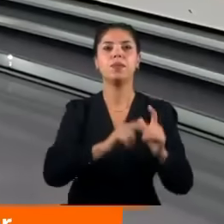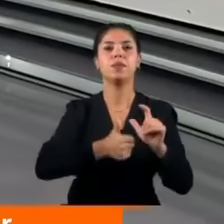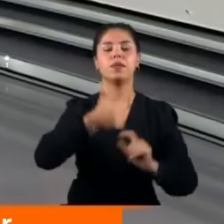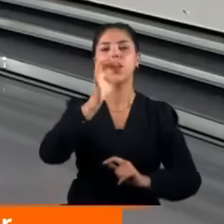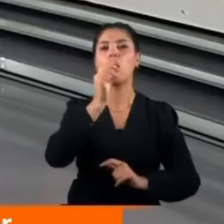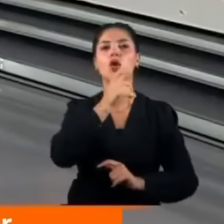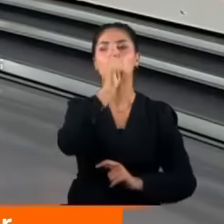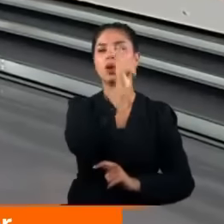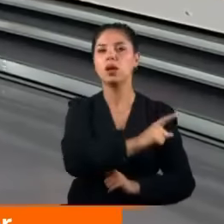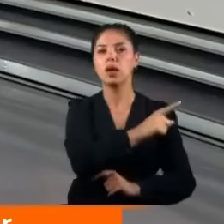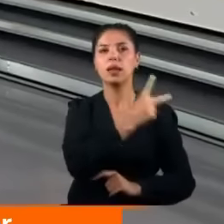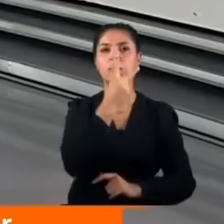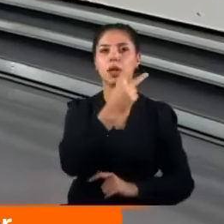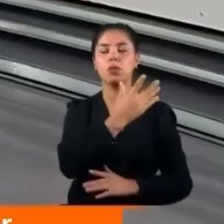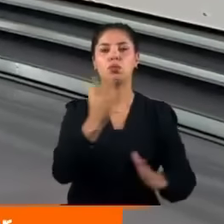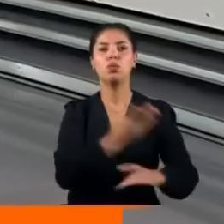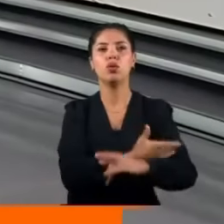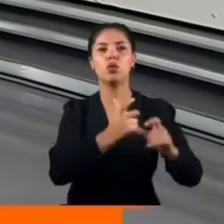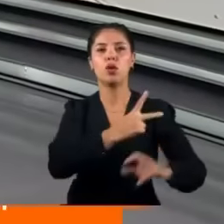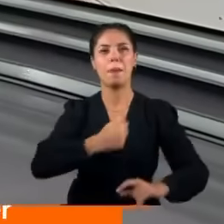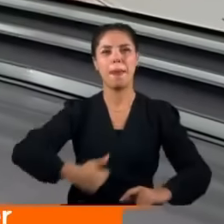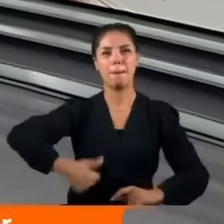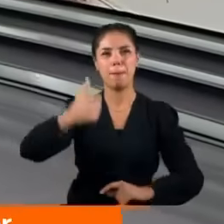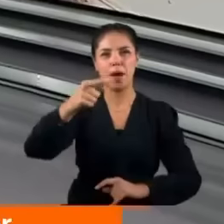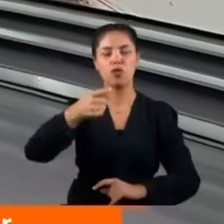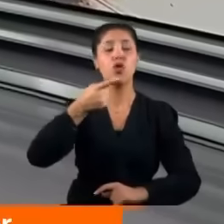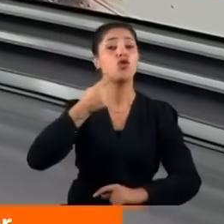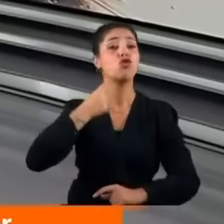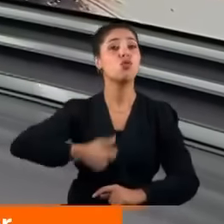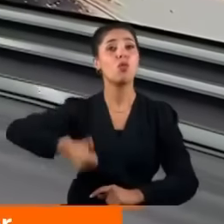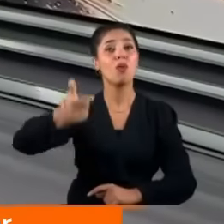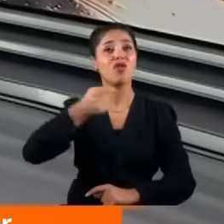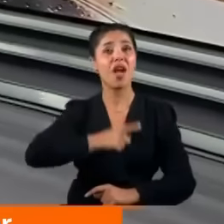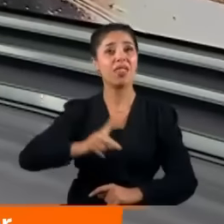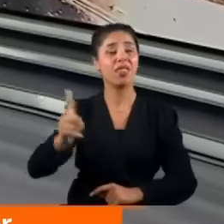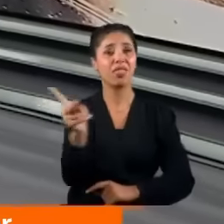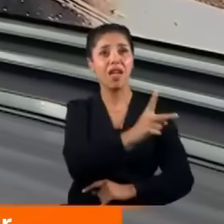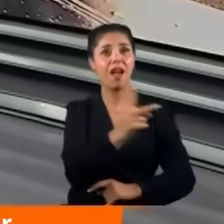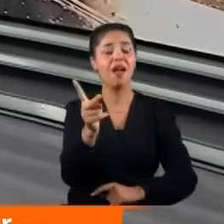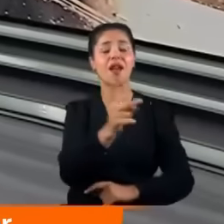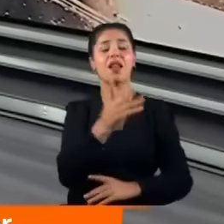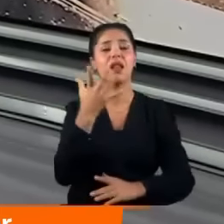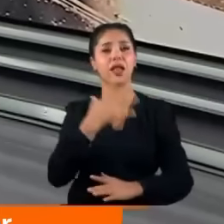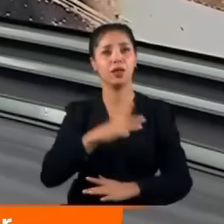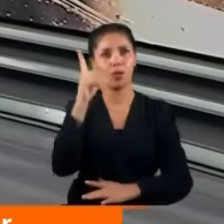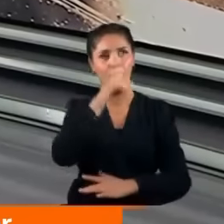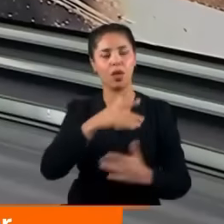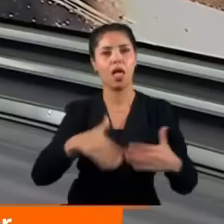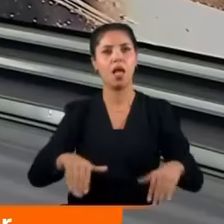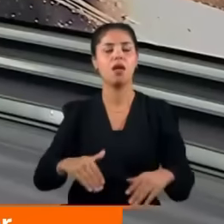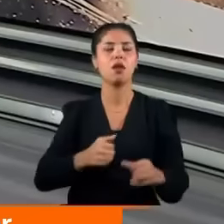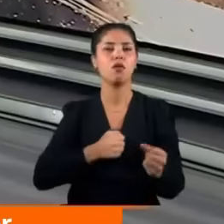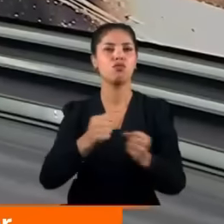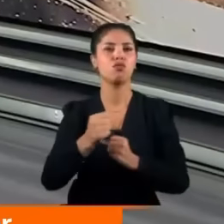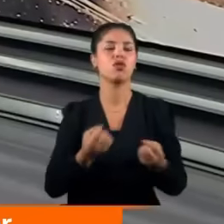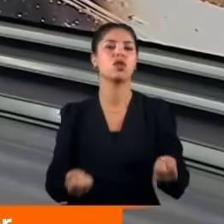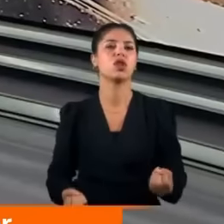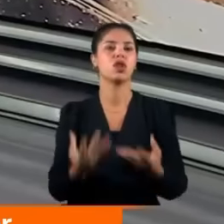Başkanı Özgür Özel'in iki büyükşehir belediye başkanının Cumhurbaşkanı adaylığı ile ilgili çıkışlarına engel olma çabası yine sonuç vermedi.